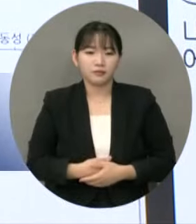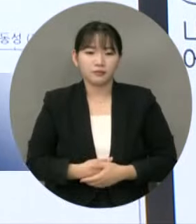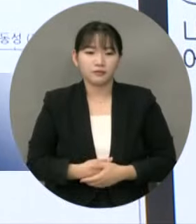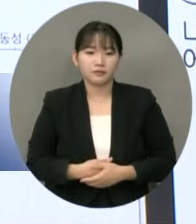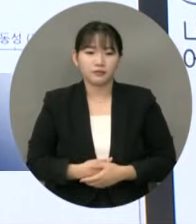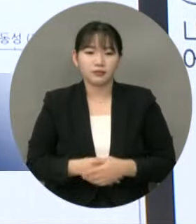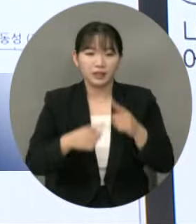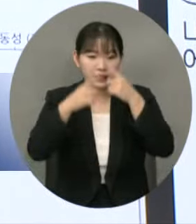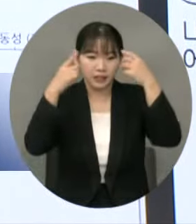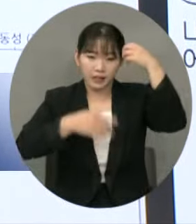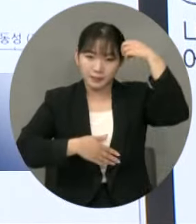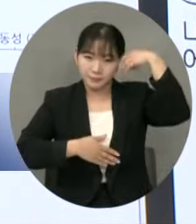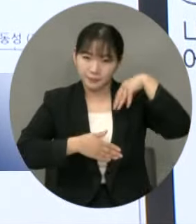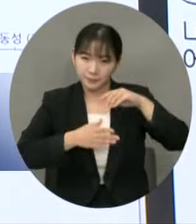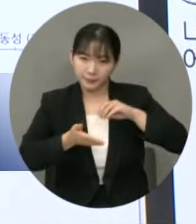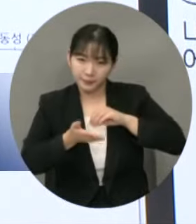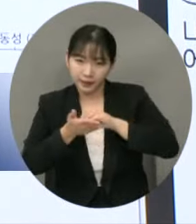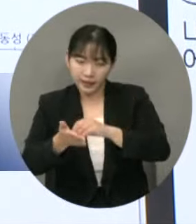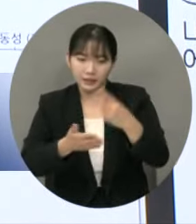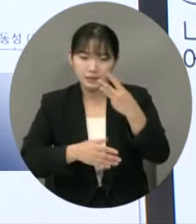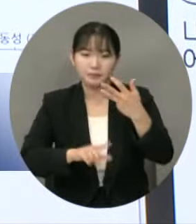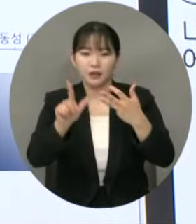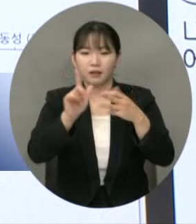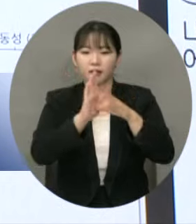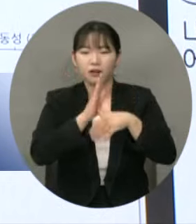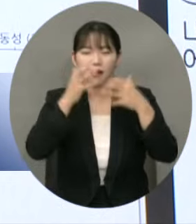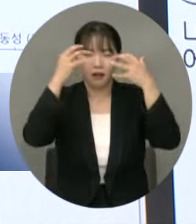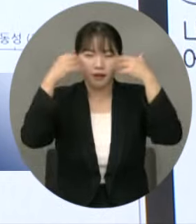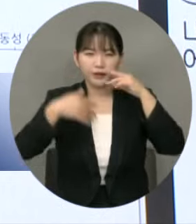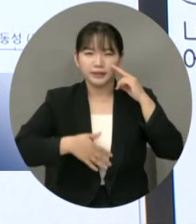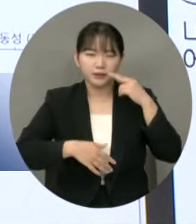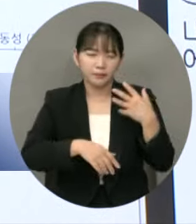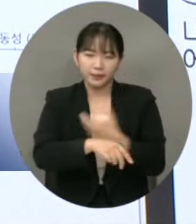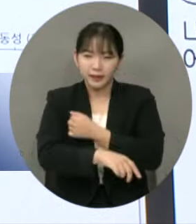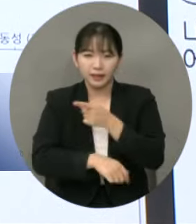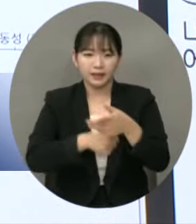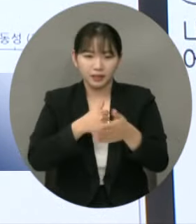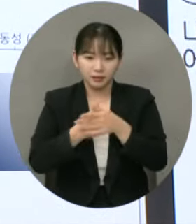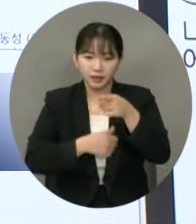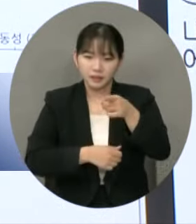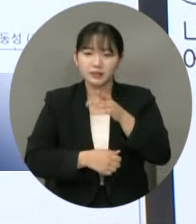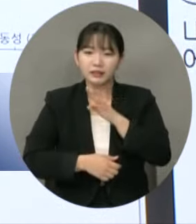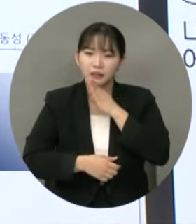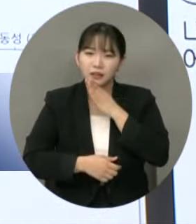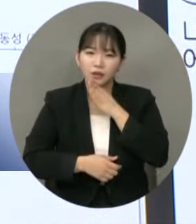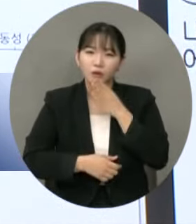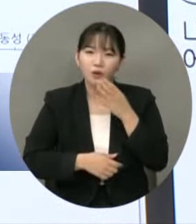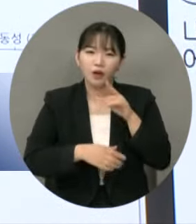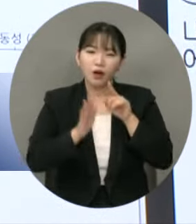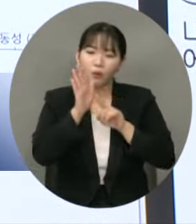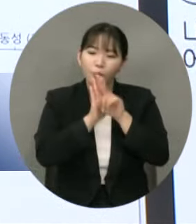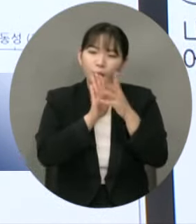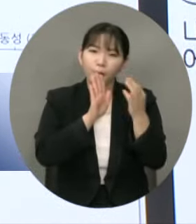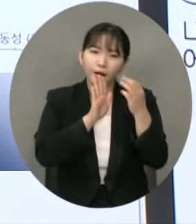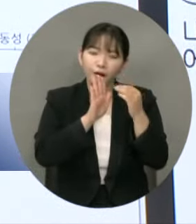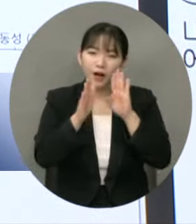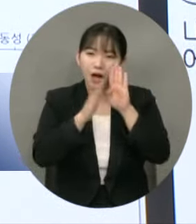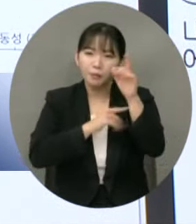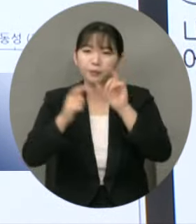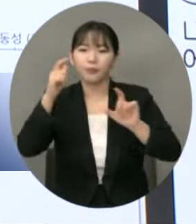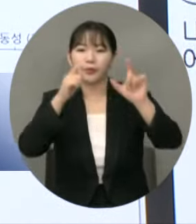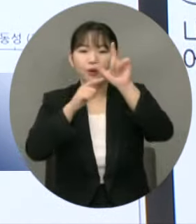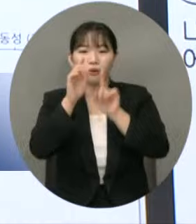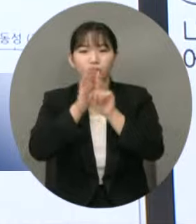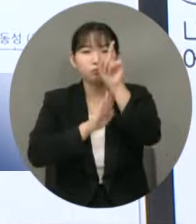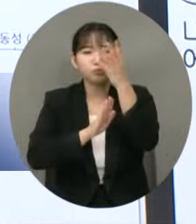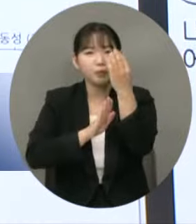게 2018년이었는데 그때 너무나도 더웠기 때문에 그거를 실제로 얼마나 더워졌고 이게 앞으로 더 어떻게